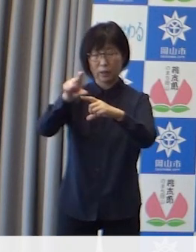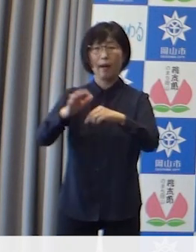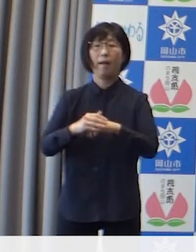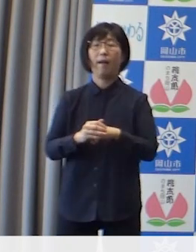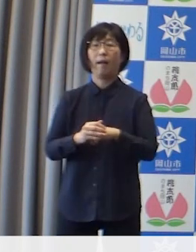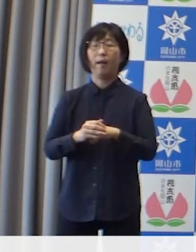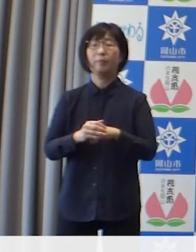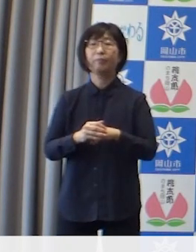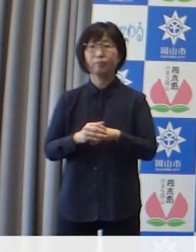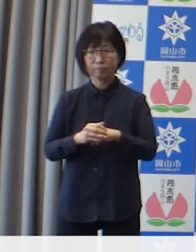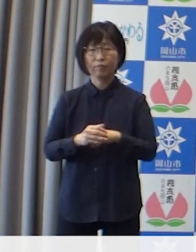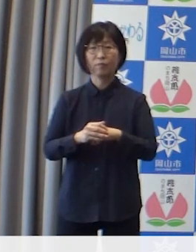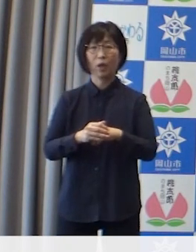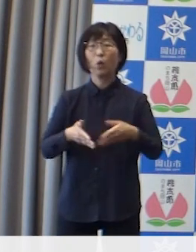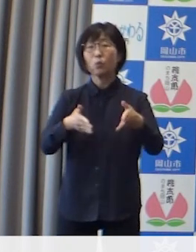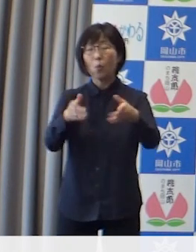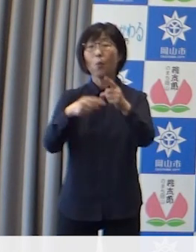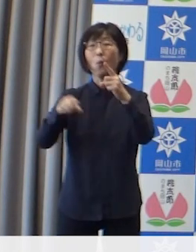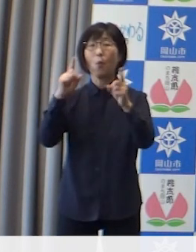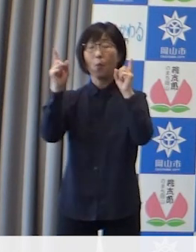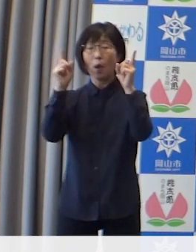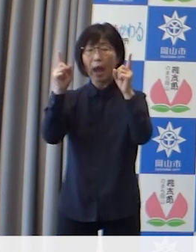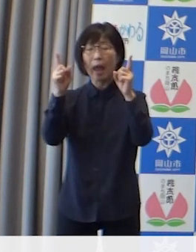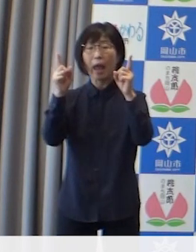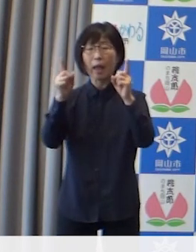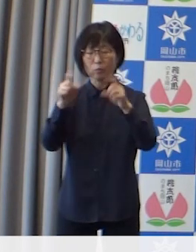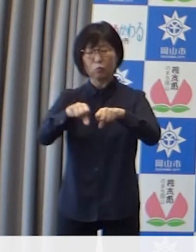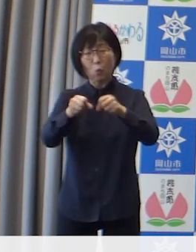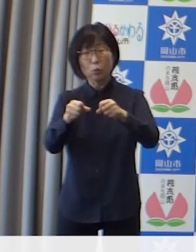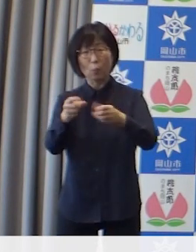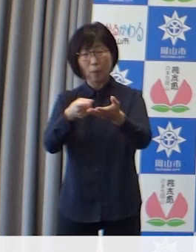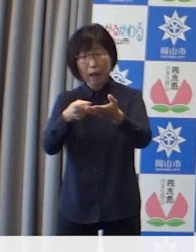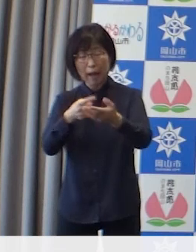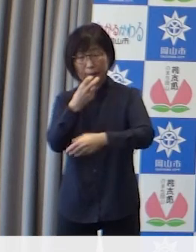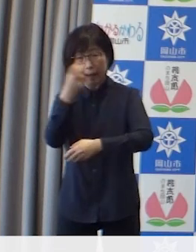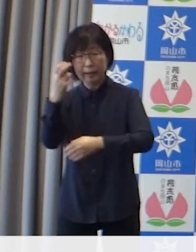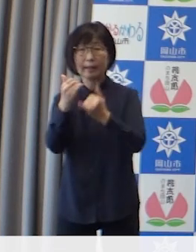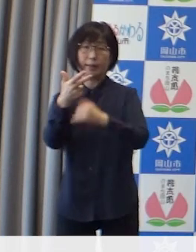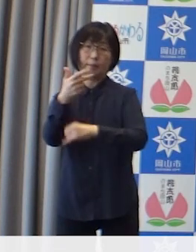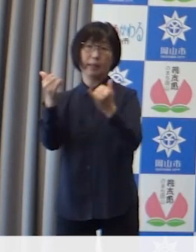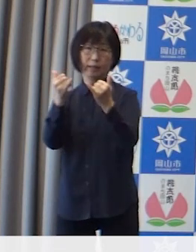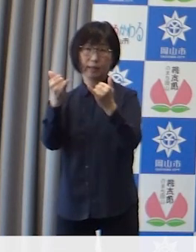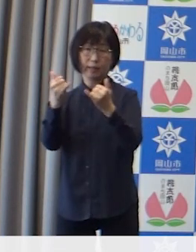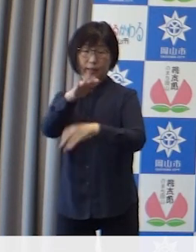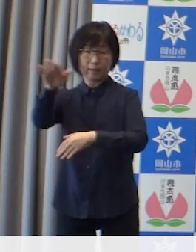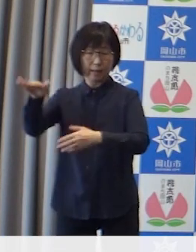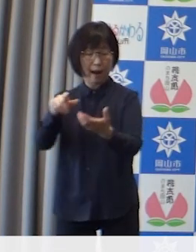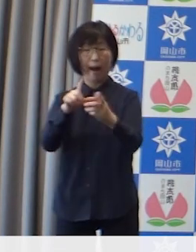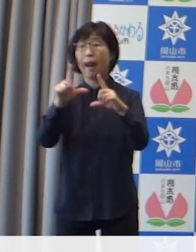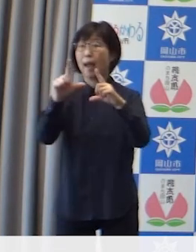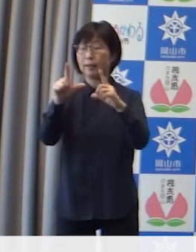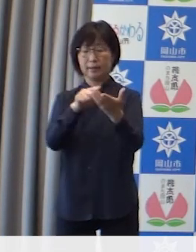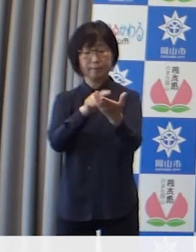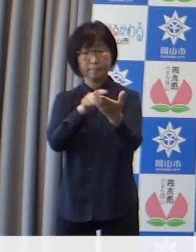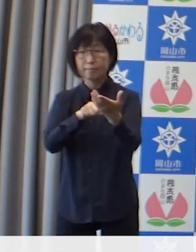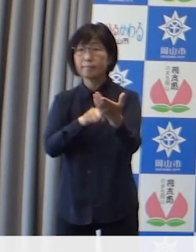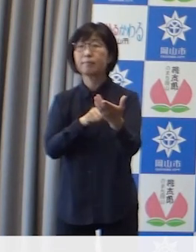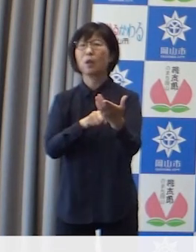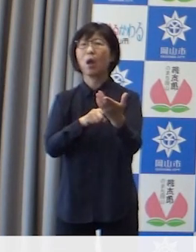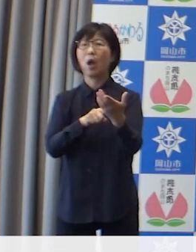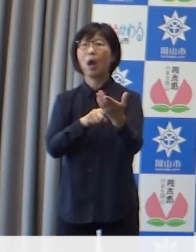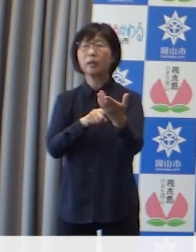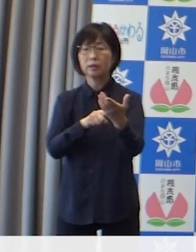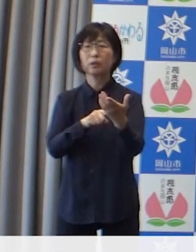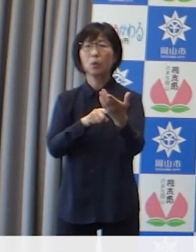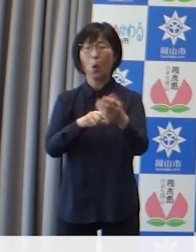の損傷等を発見した市民が LINE のメニューに沿って操作するだけで、損傷状況の